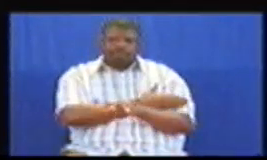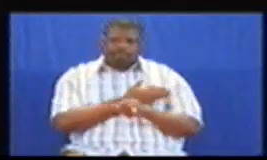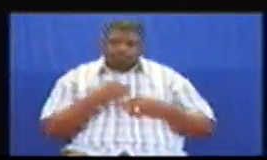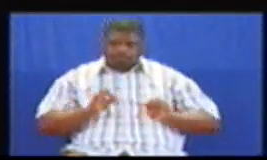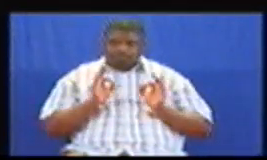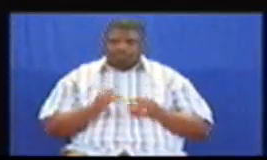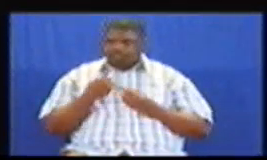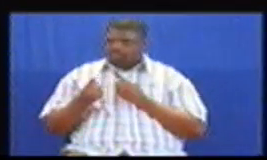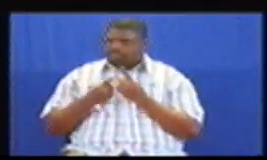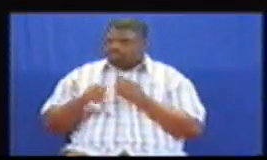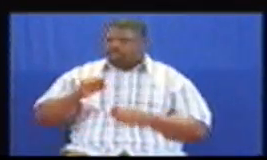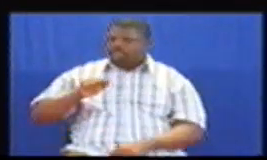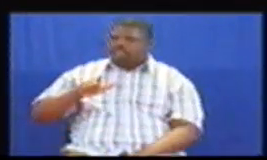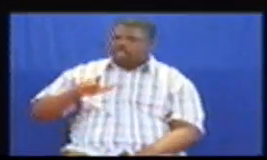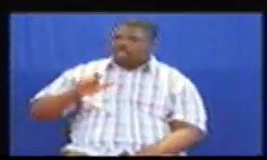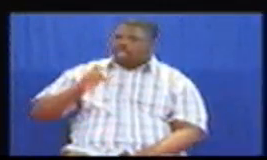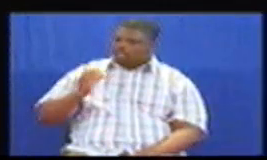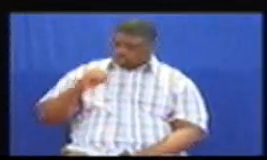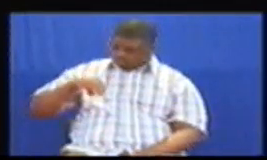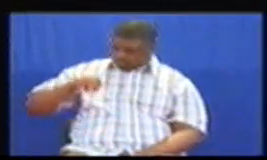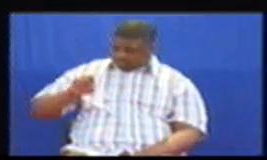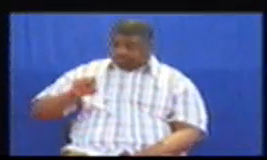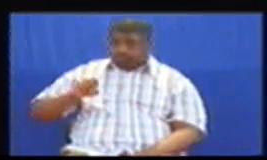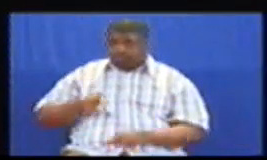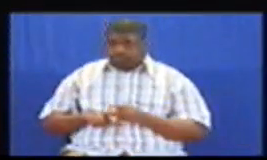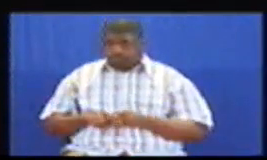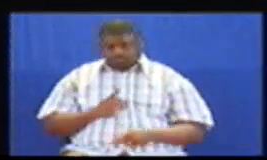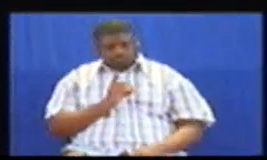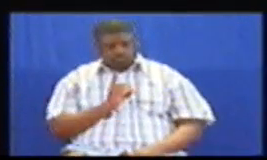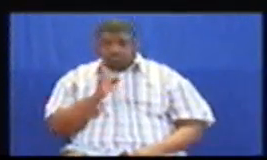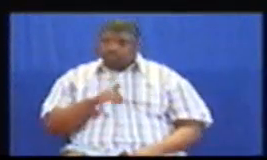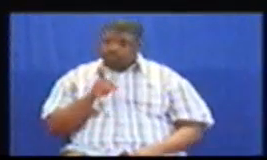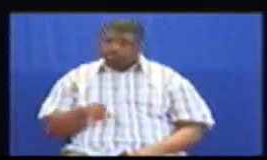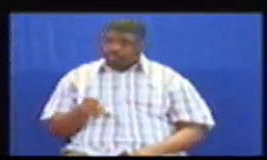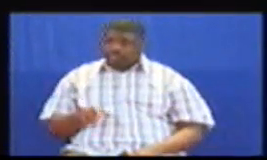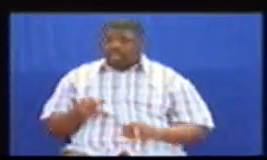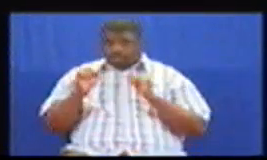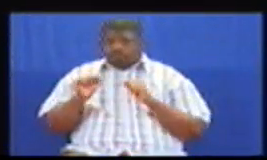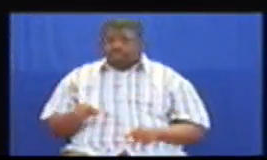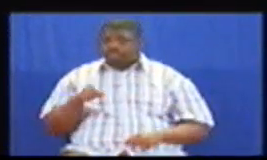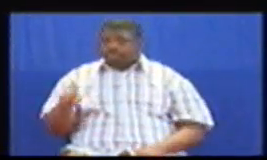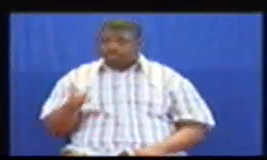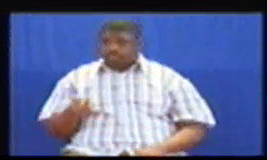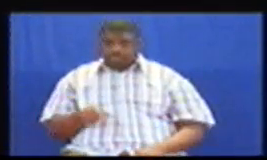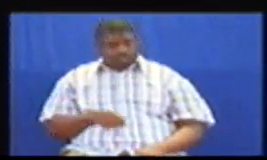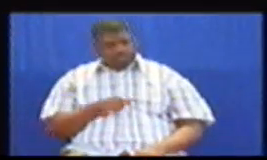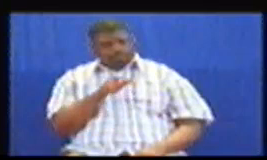anachosema Mheshimiwa Salome kwamba DPP anawalazimisha hawa mahabusu.